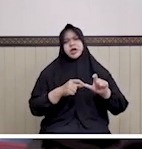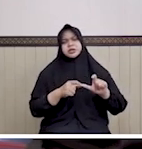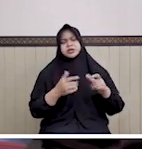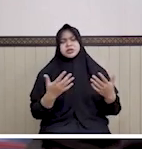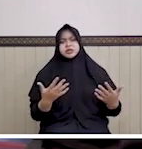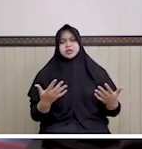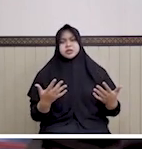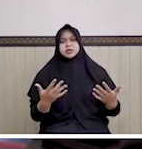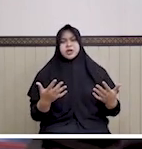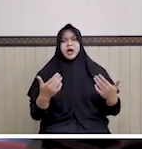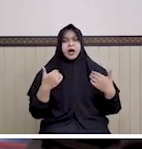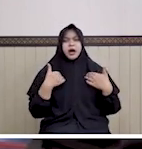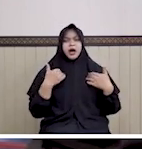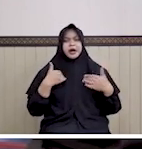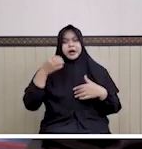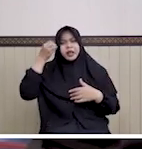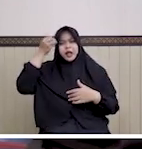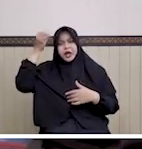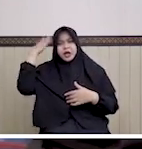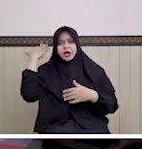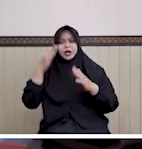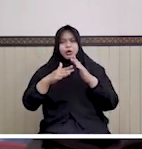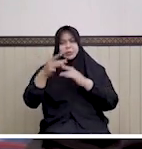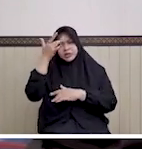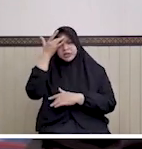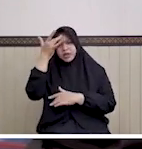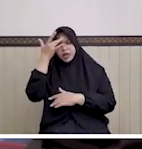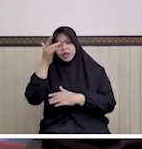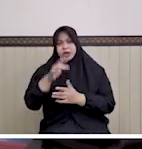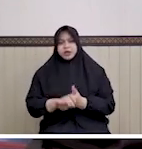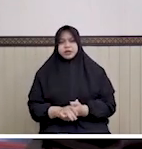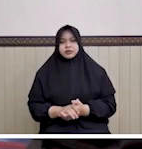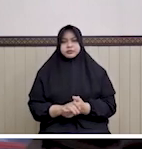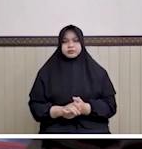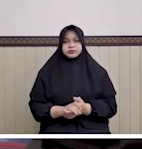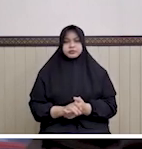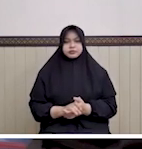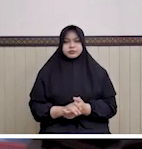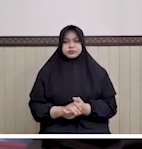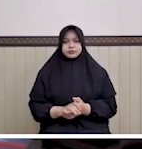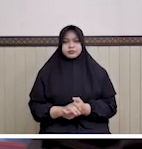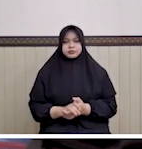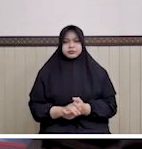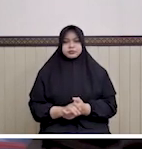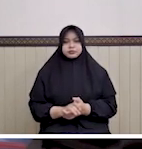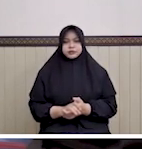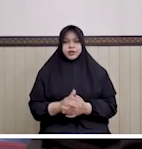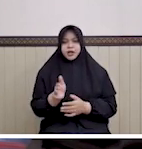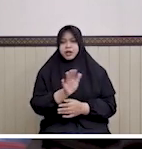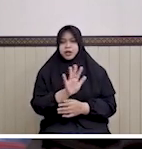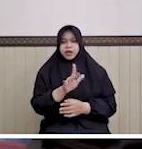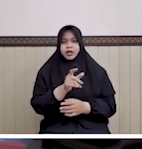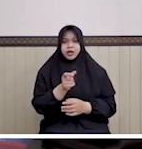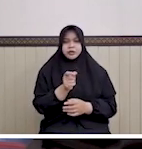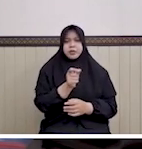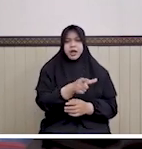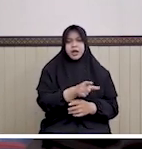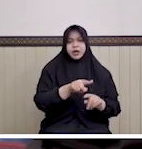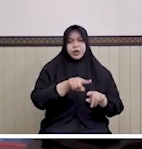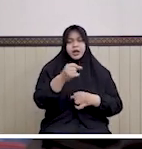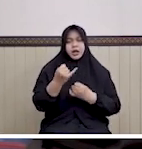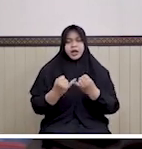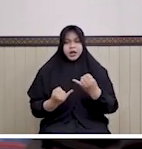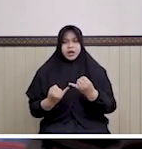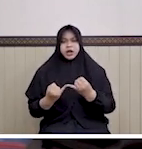terus ada kelalaian dari rumah sakit Nah setelah walaupun sudah apa namanya tidak ditarik biaya tapi nanti pada